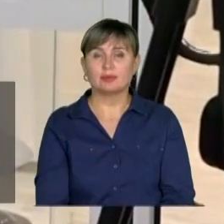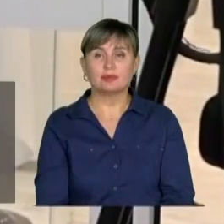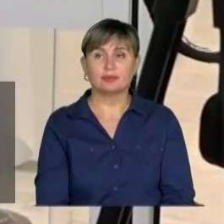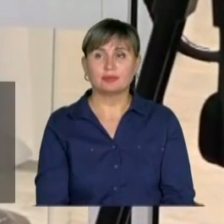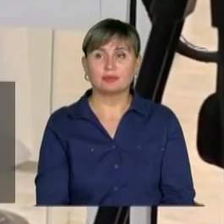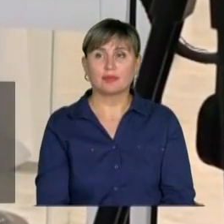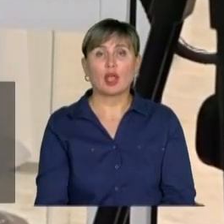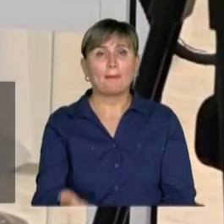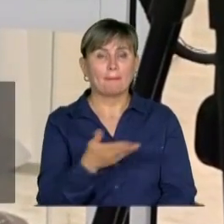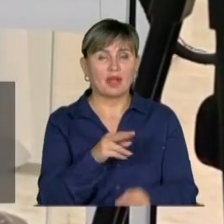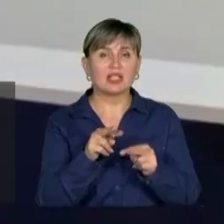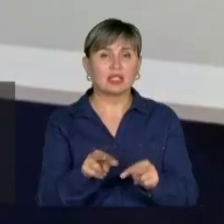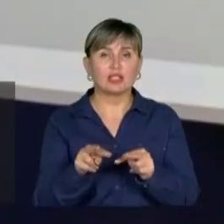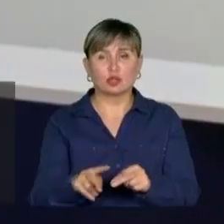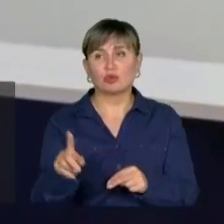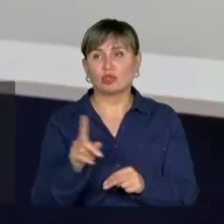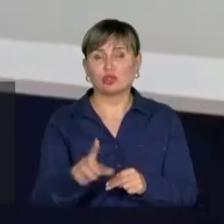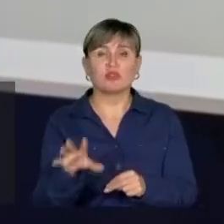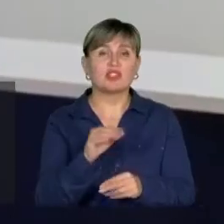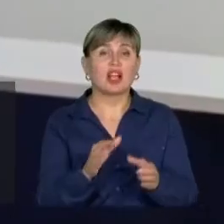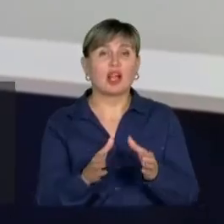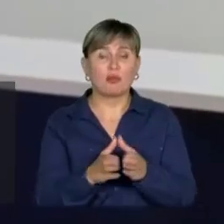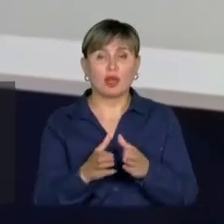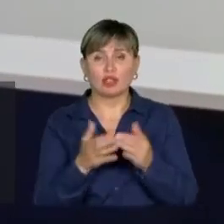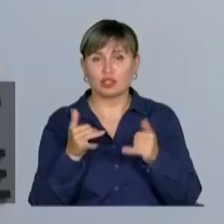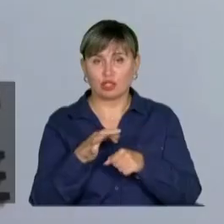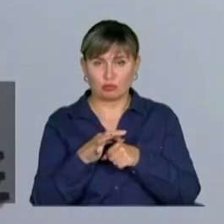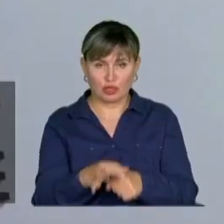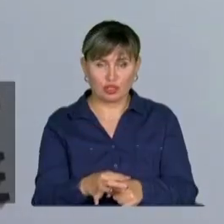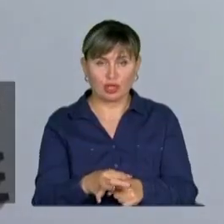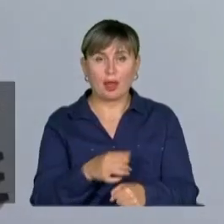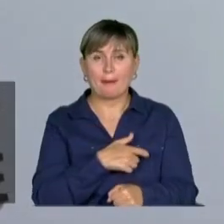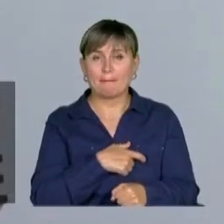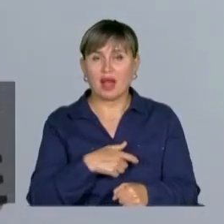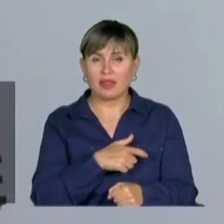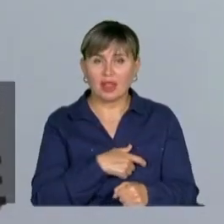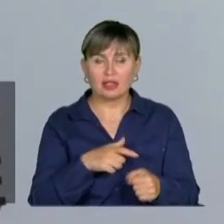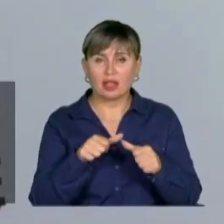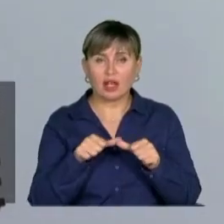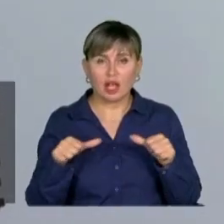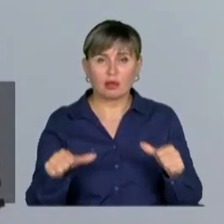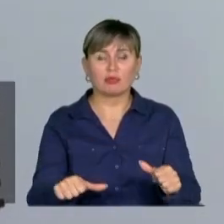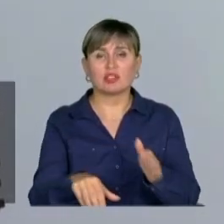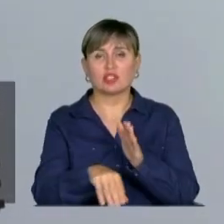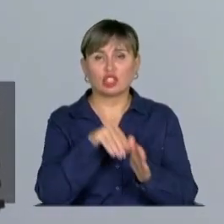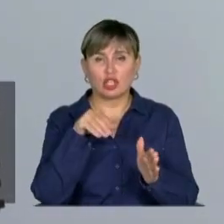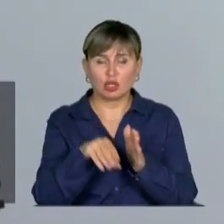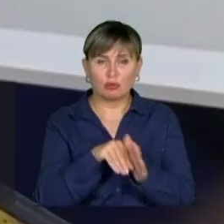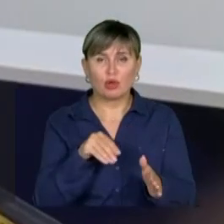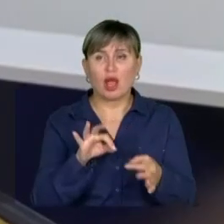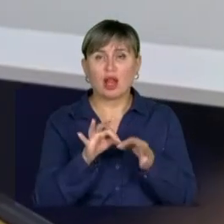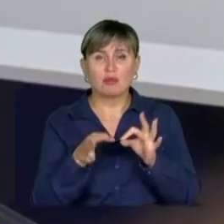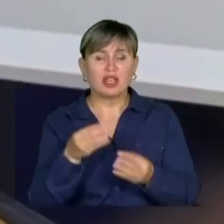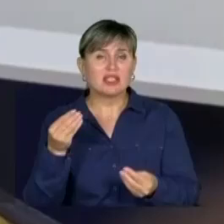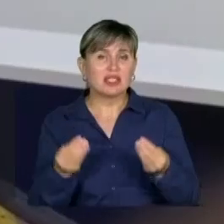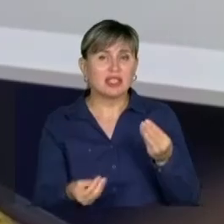Мы следим за тем, чтобы все команды сейчас прошли мандатную комиссию, жеребьевку вот на этом. Дети Азии, это как Олимпийские игры